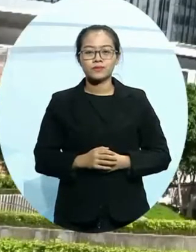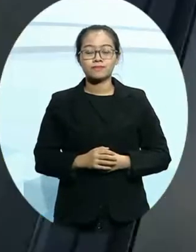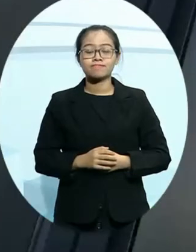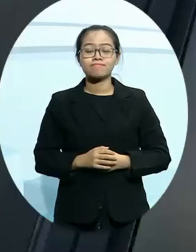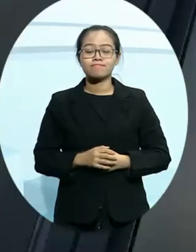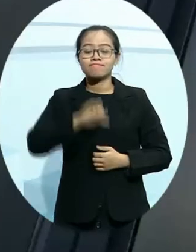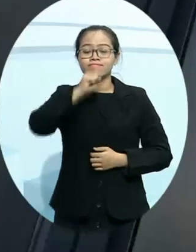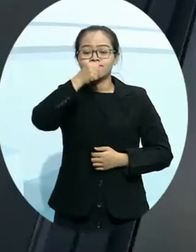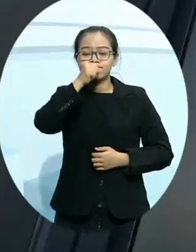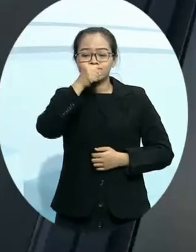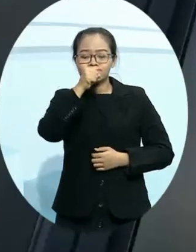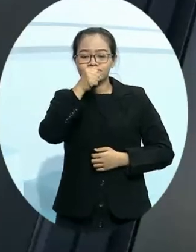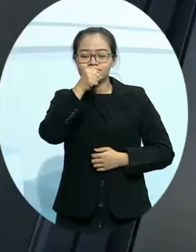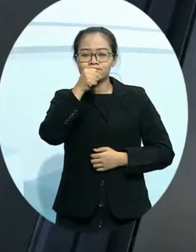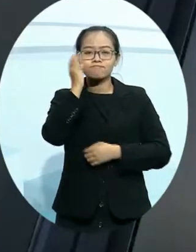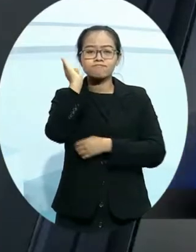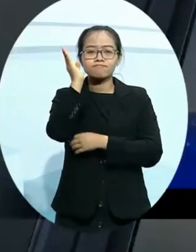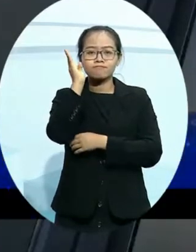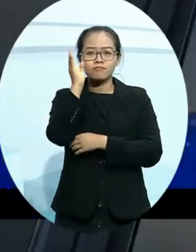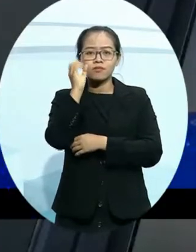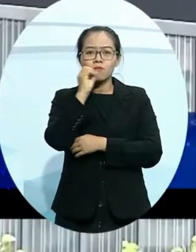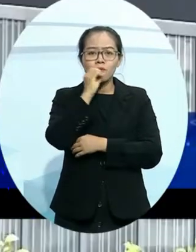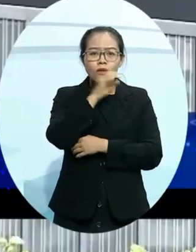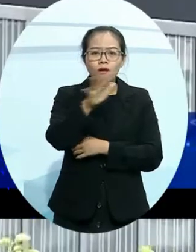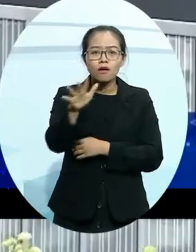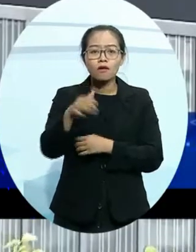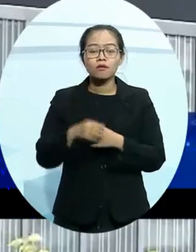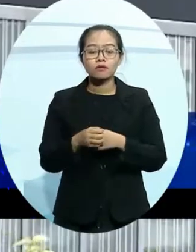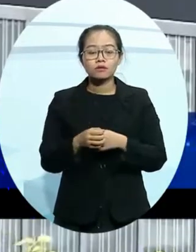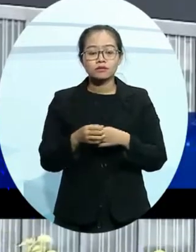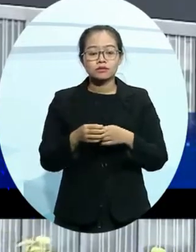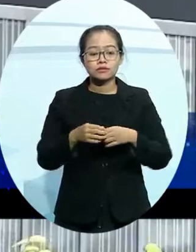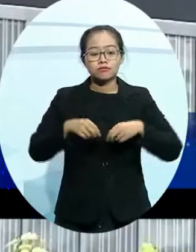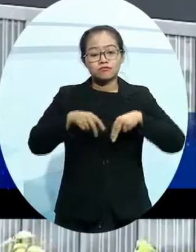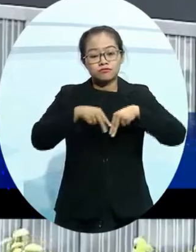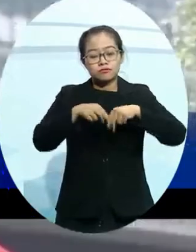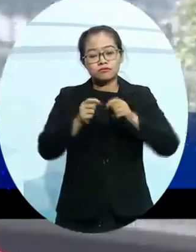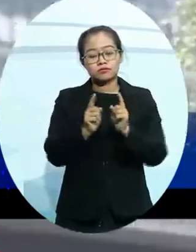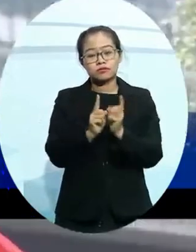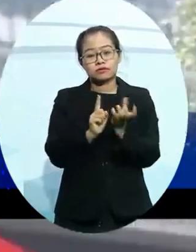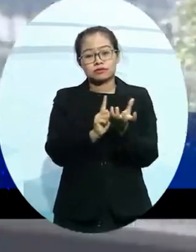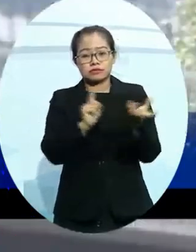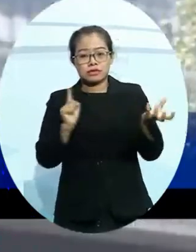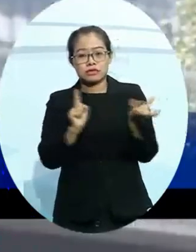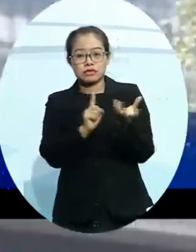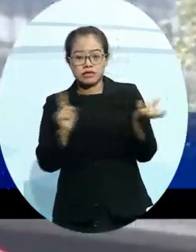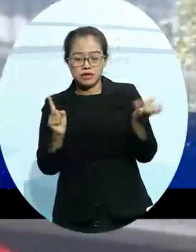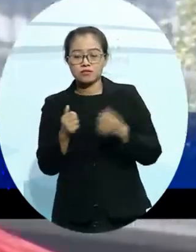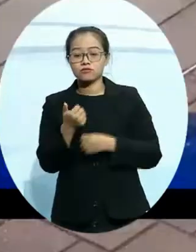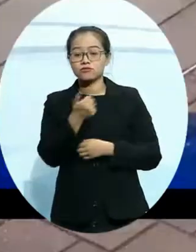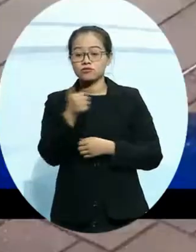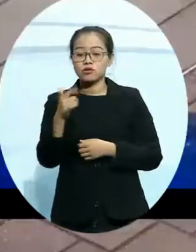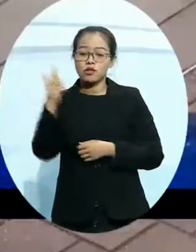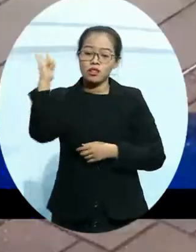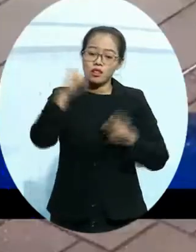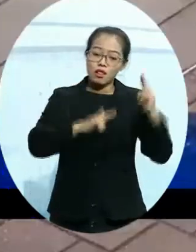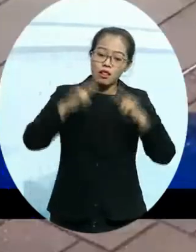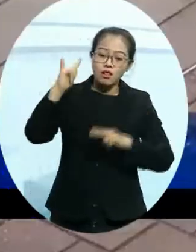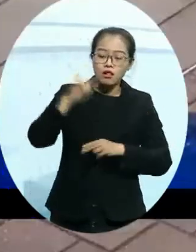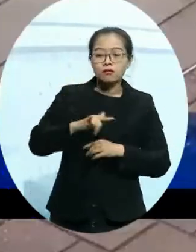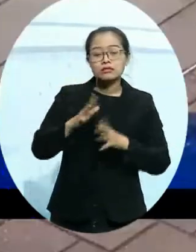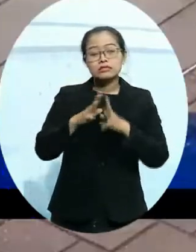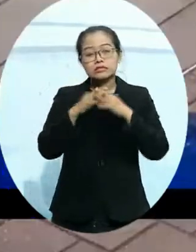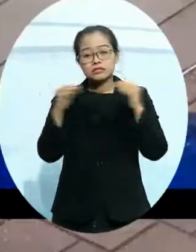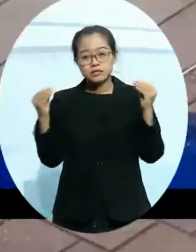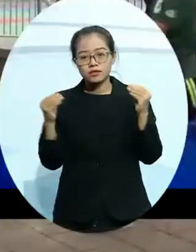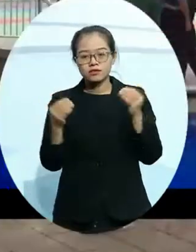Theo giới chức Hồng Kông, với việc nới lỏng các biện pháp giãn cách và người dân xuất nhập cảnh nhiều hơn, dịch bệnh đang có xu hướng quay trở lại. Tuy nhiên, hầu